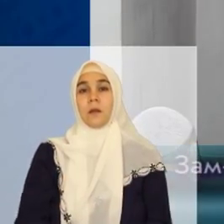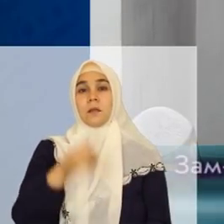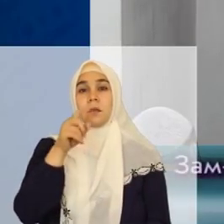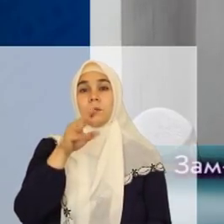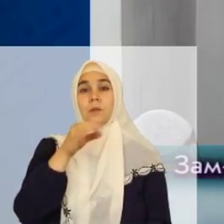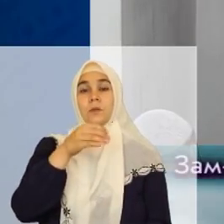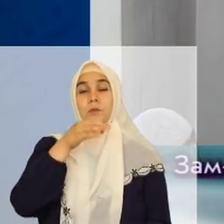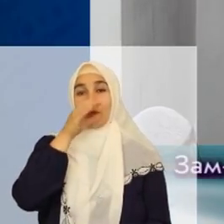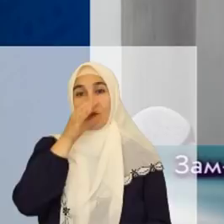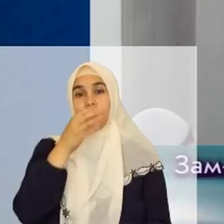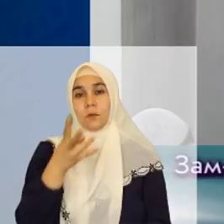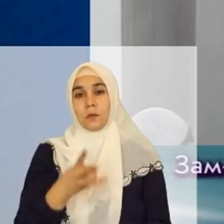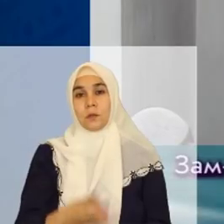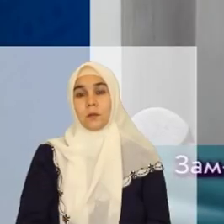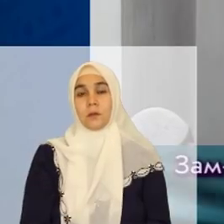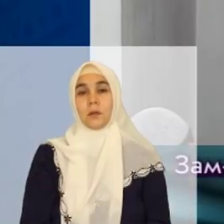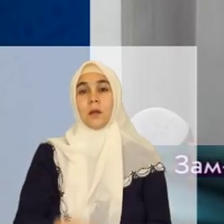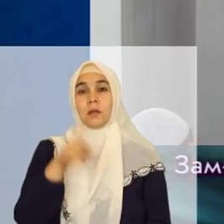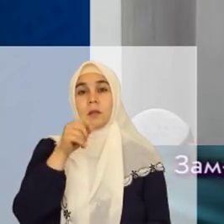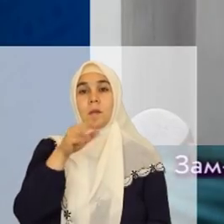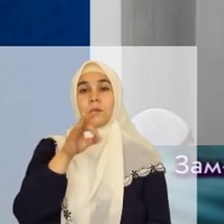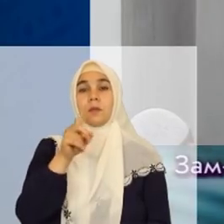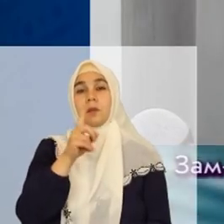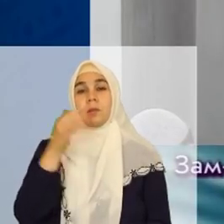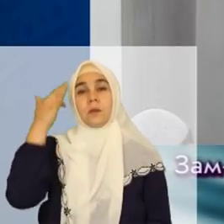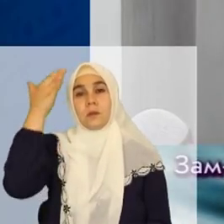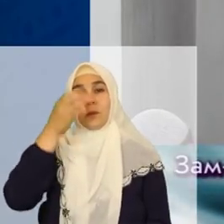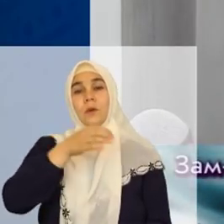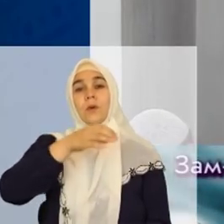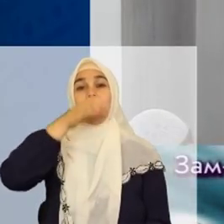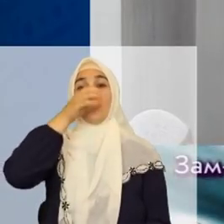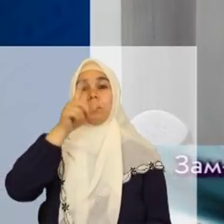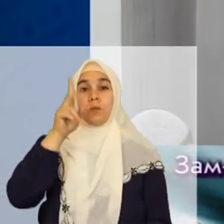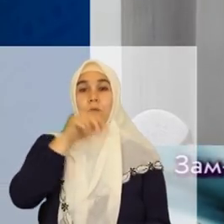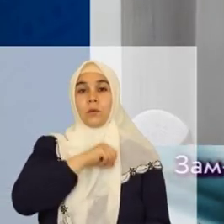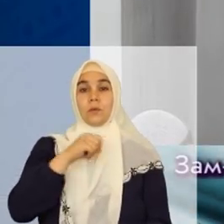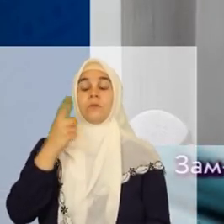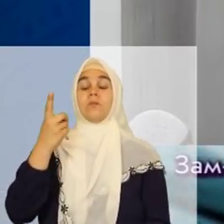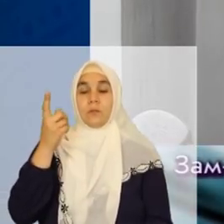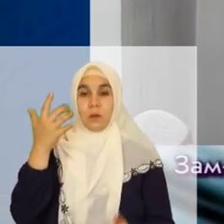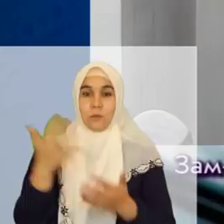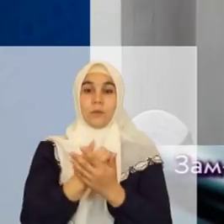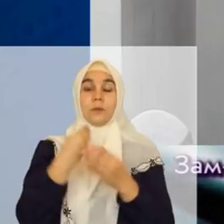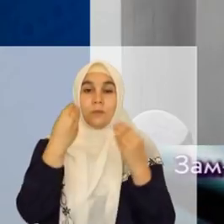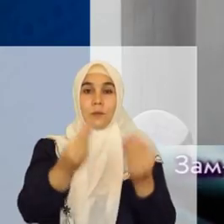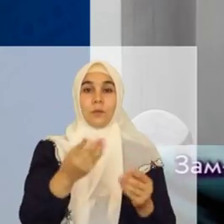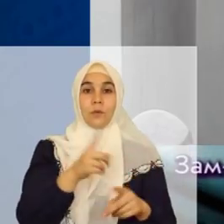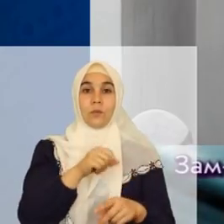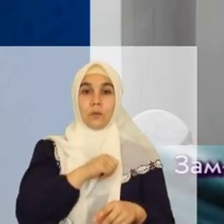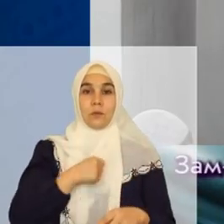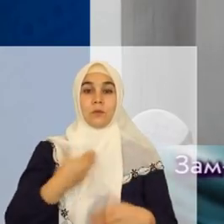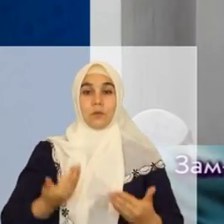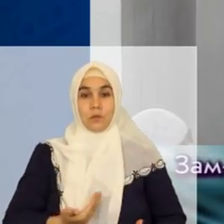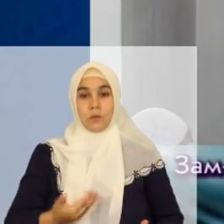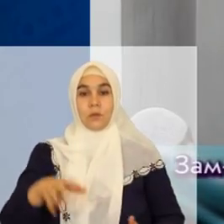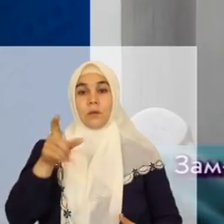Az-zamzamu lima shuriba lahu. Zamzam nima niyatda ichilsa, shunga buradi. Biz o'zimiz shaxsimizda